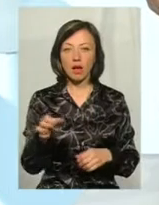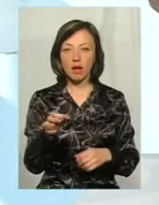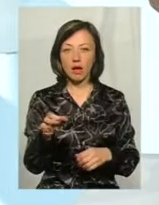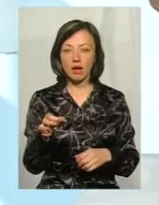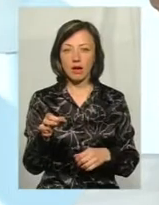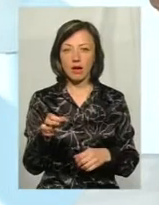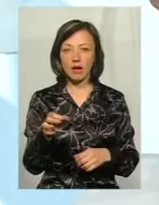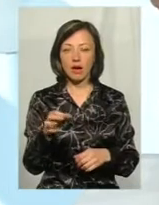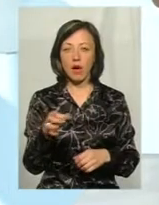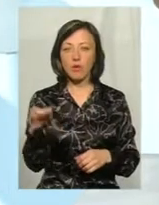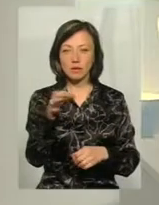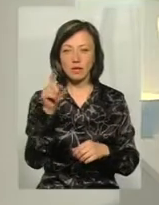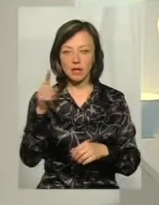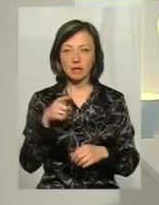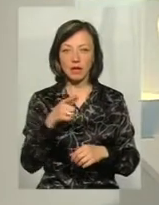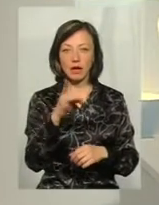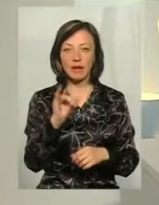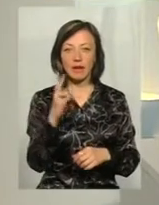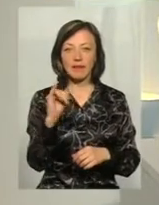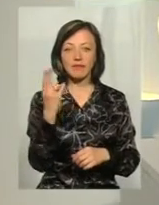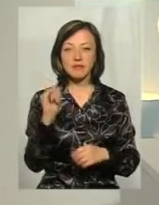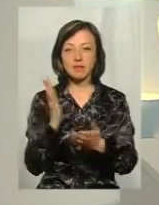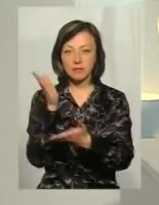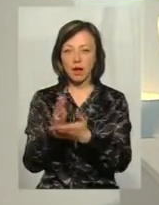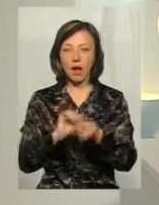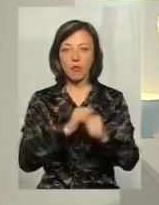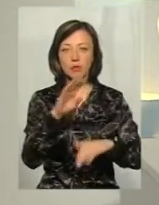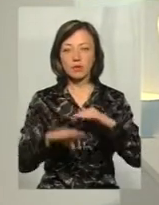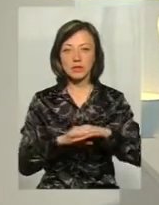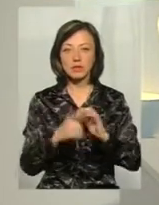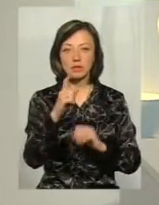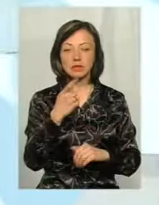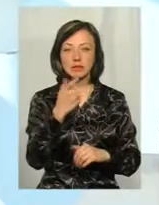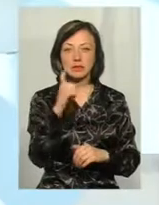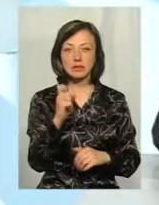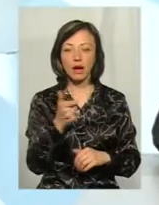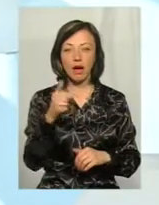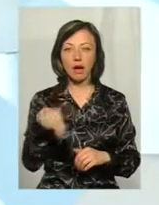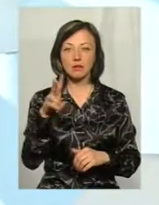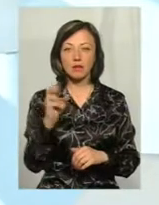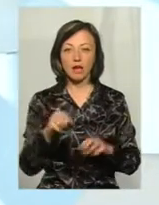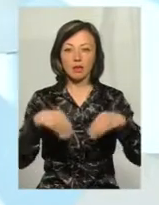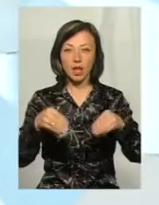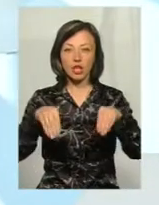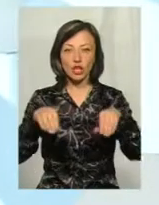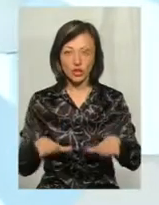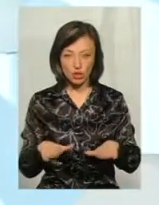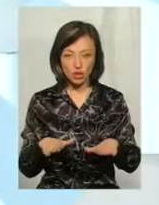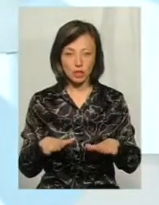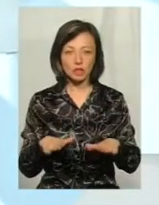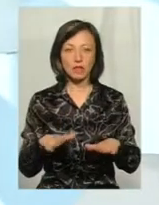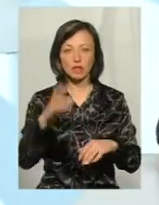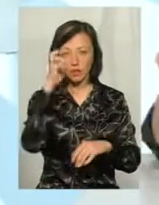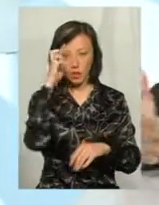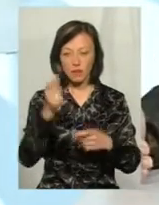біля самого Хмельницького, значить, в сторону Кам'янець-Подільського, там є така загадка, значить, ми дали рішенням відповідного органу, значить, тобто